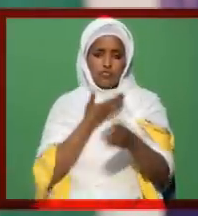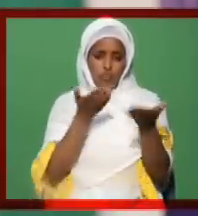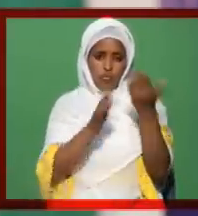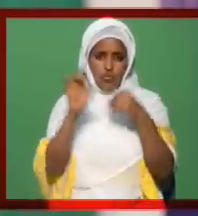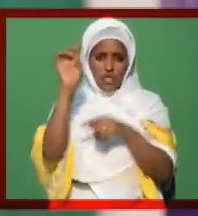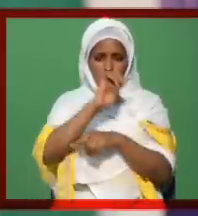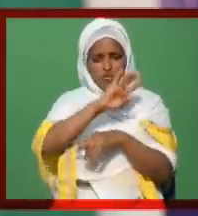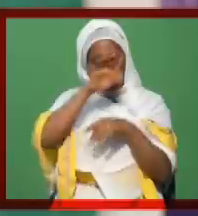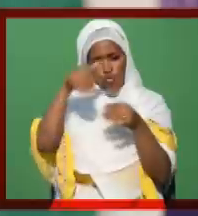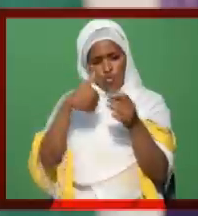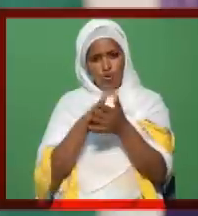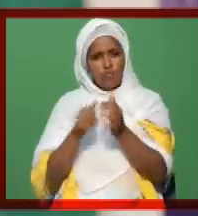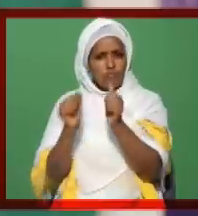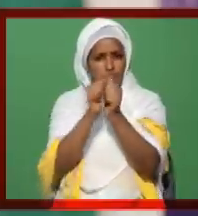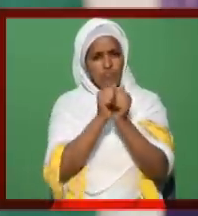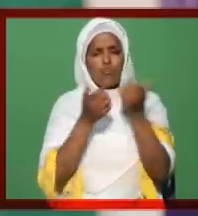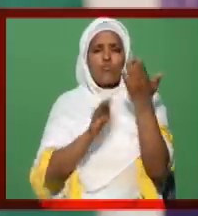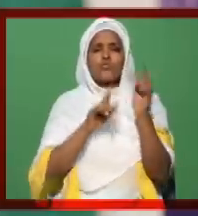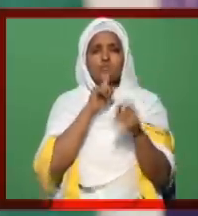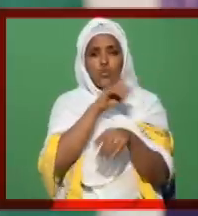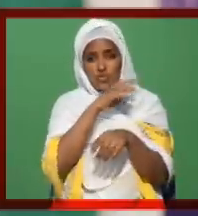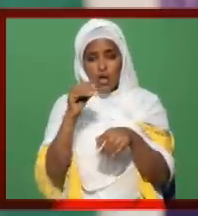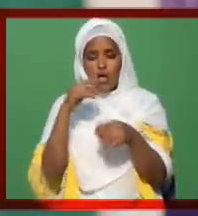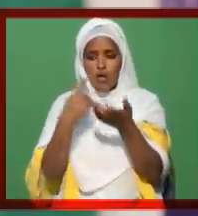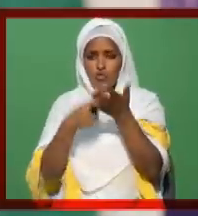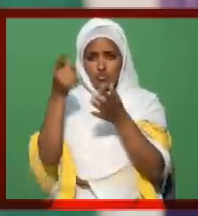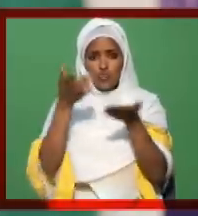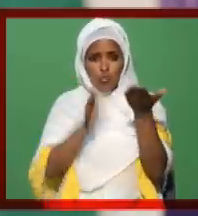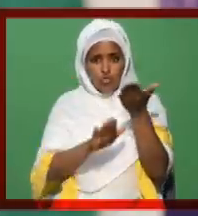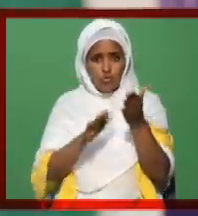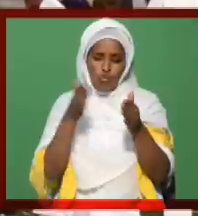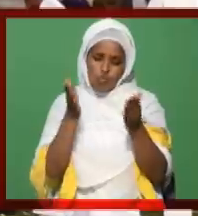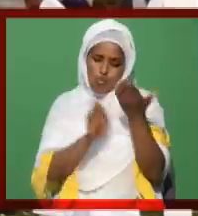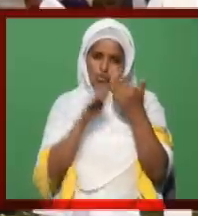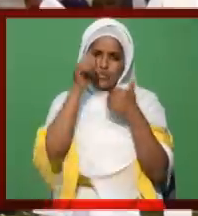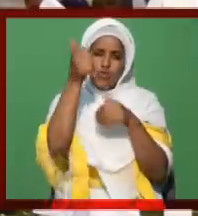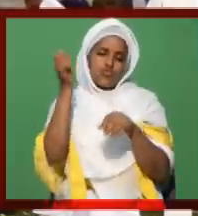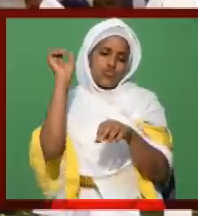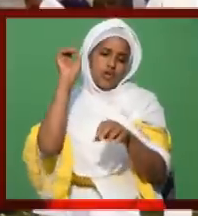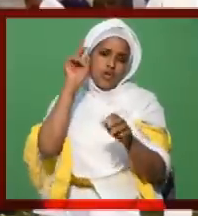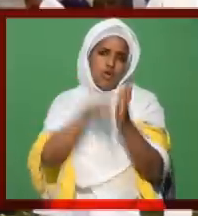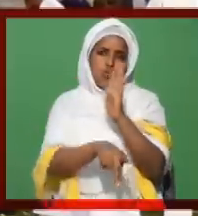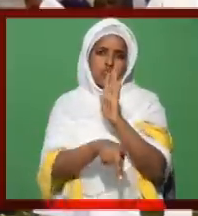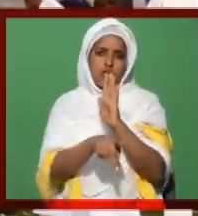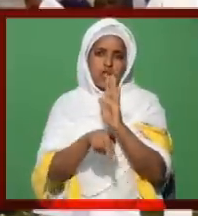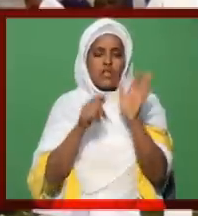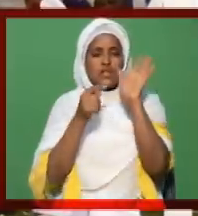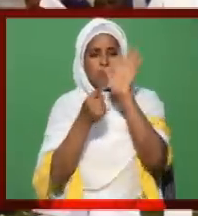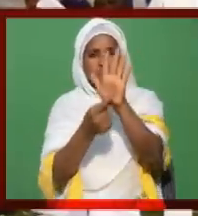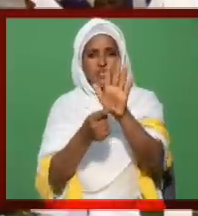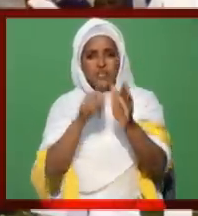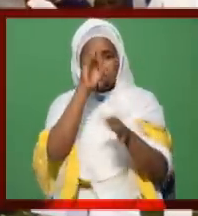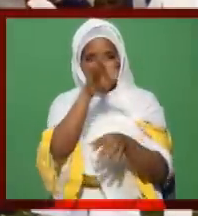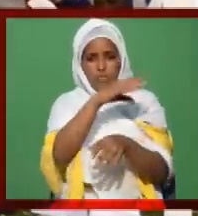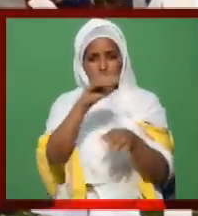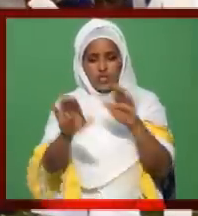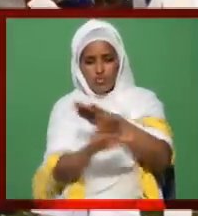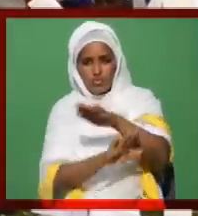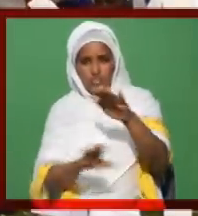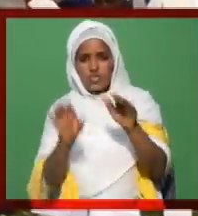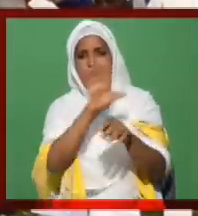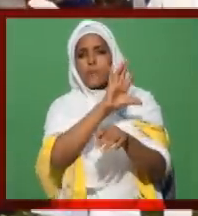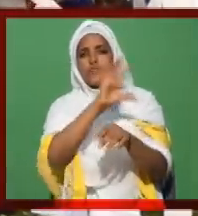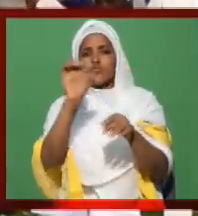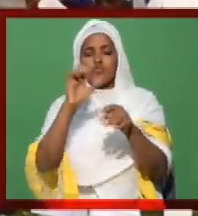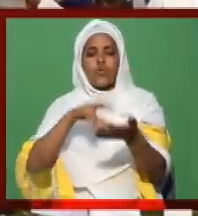የሁላችንን ሞት ነው እና የሞተው እሱ የሞተው ሞት ሞትን ገሎታል። ለምልክትም ከመስቀሉ ስር ከ500